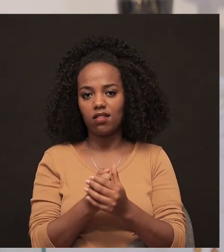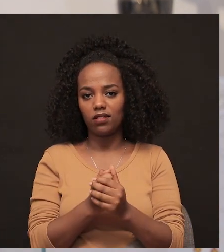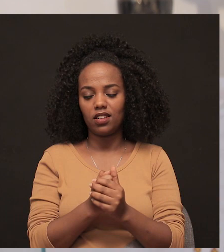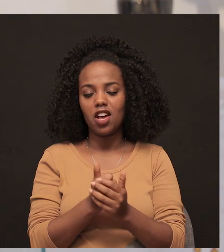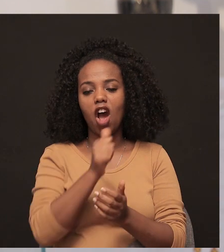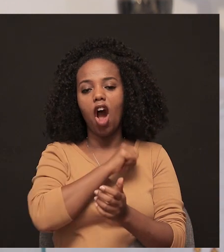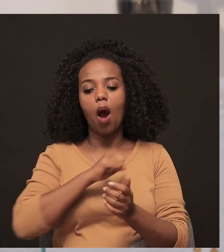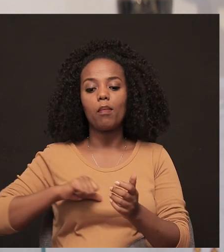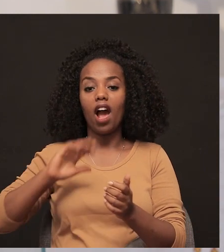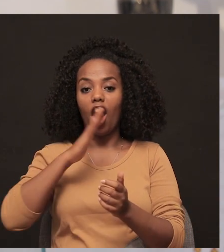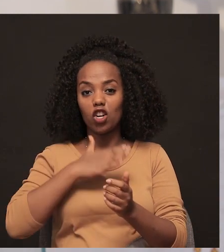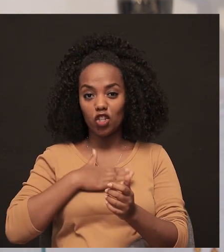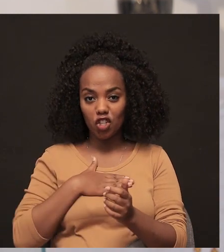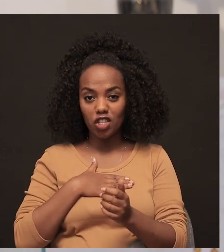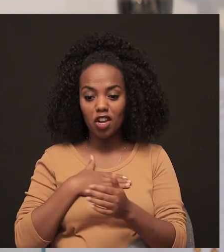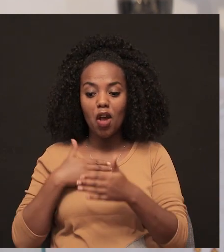አምላካችን